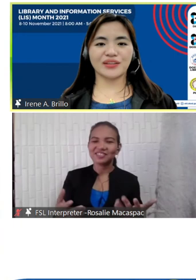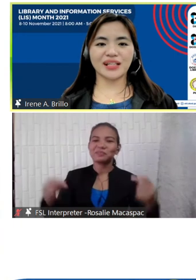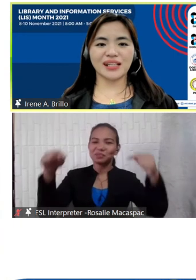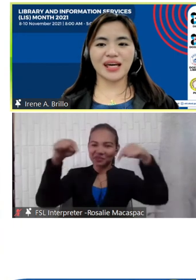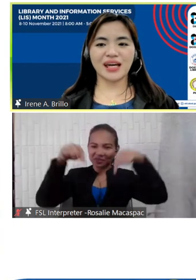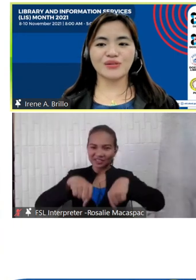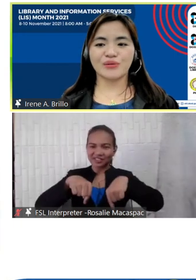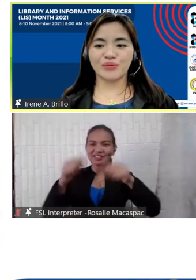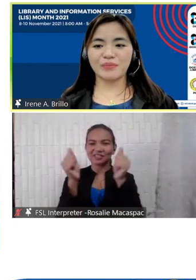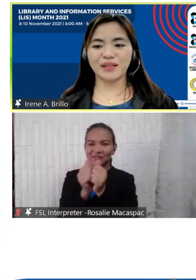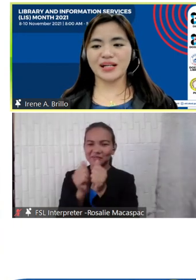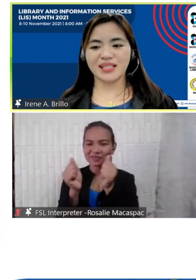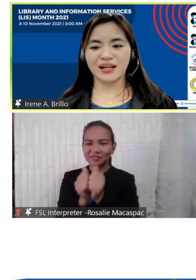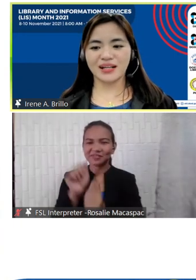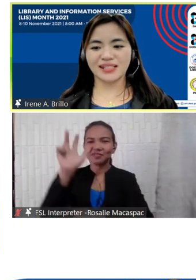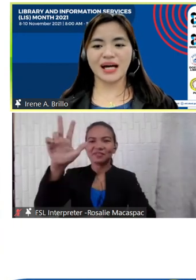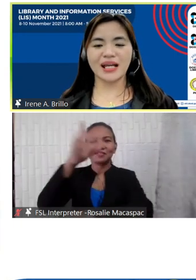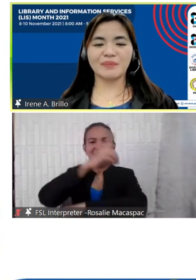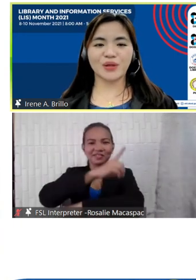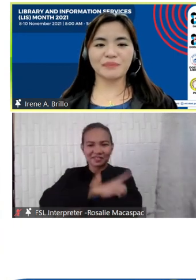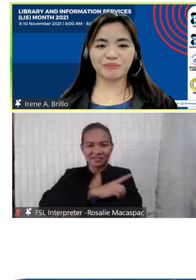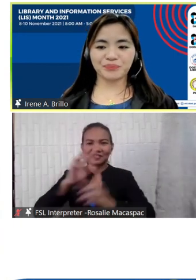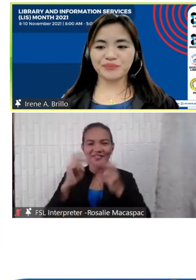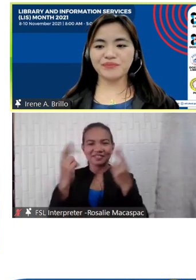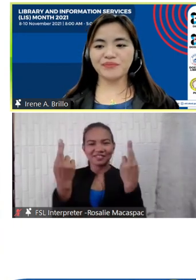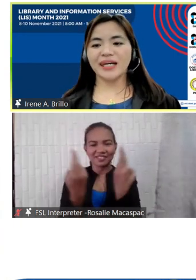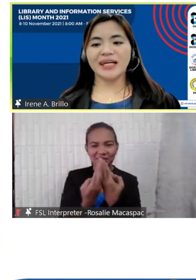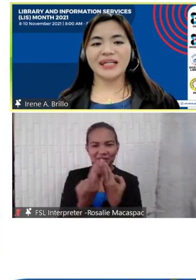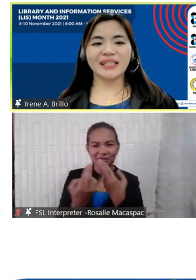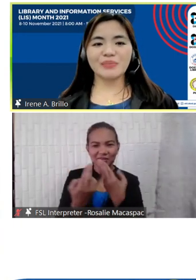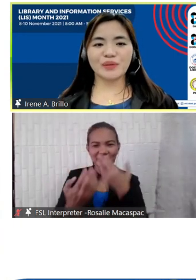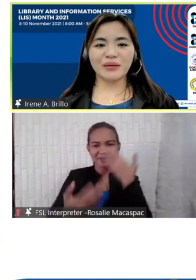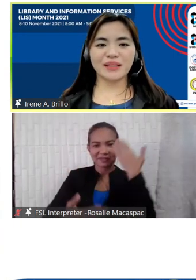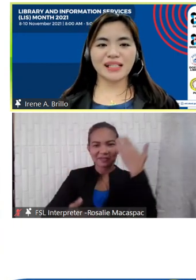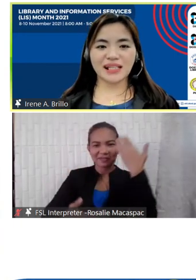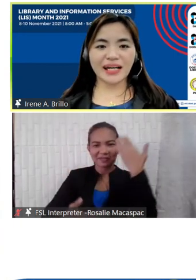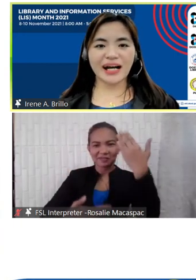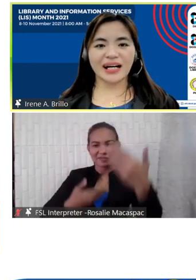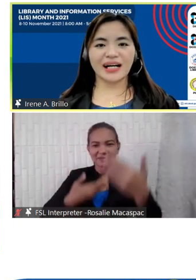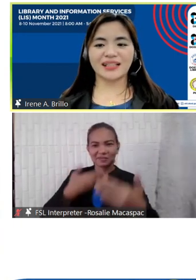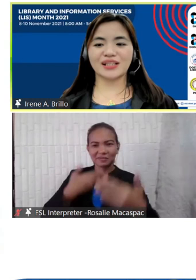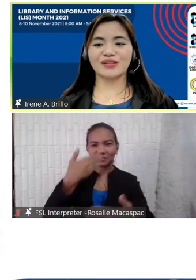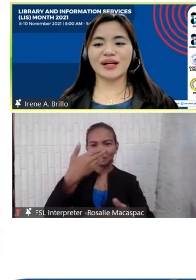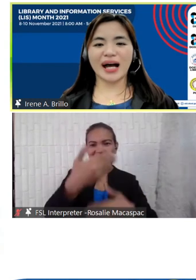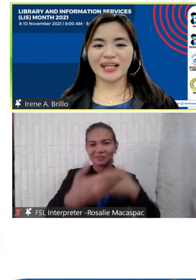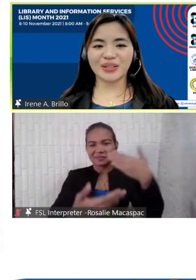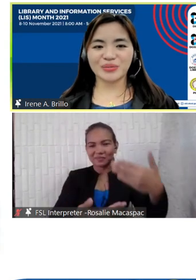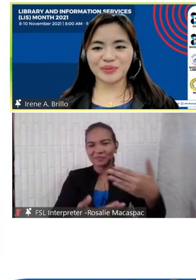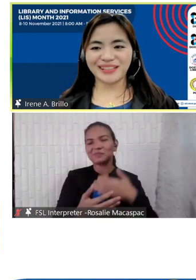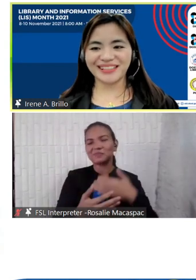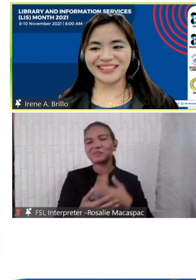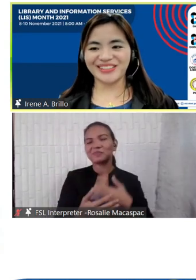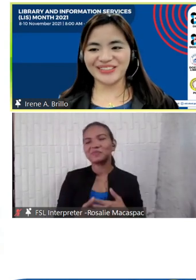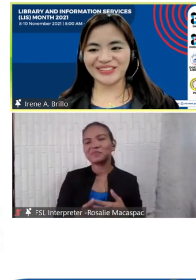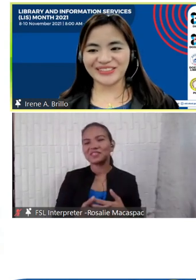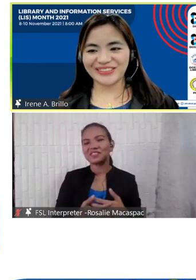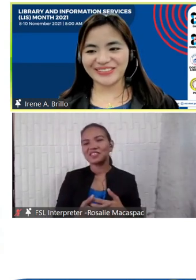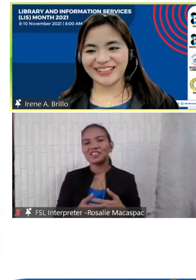this three-day webinar series. Sana po, hindi po namin nasayang ang tatlong araw po